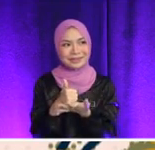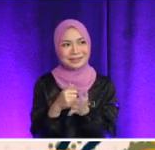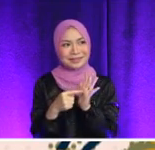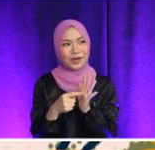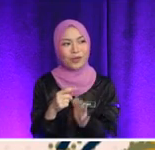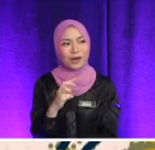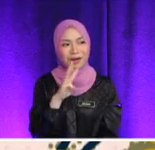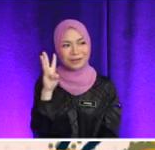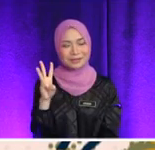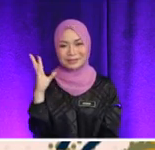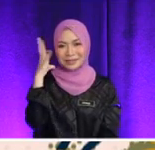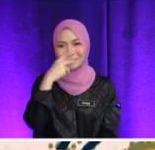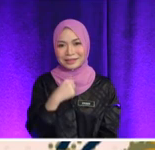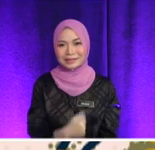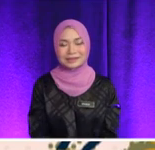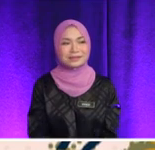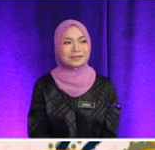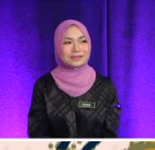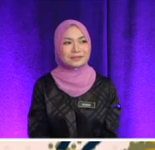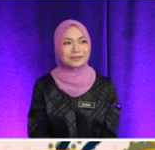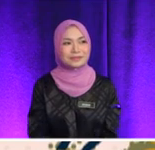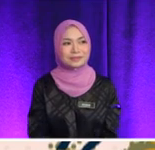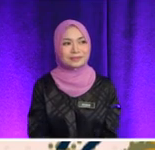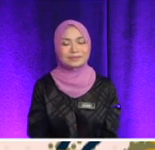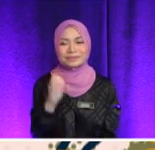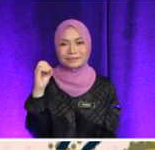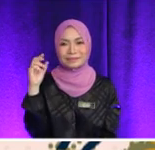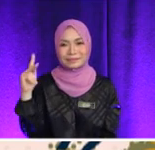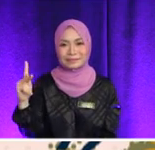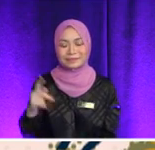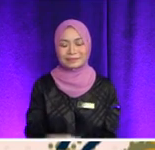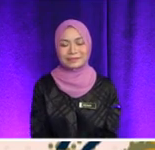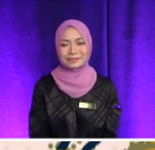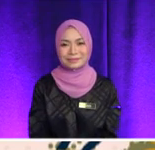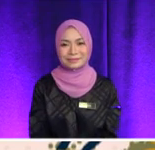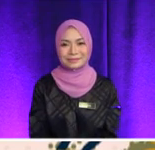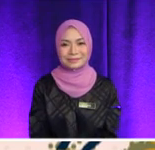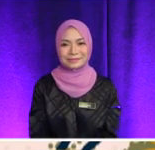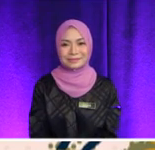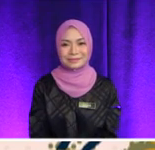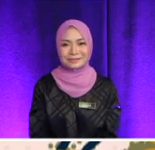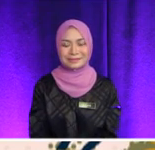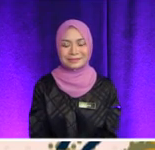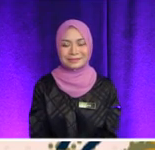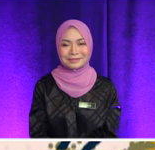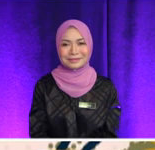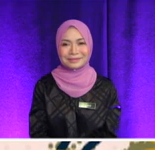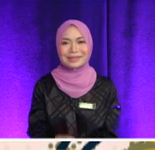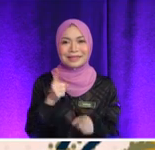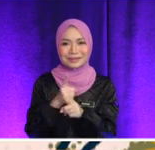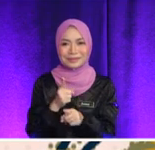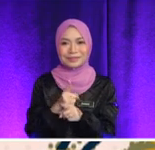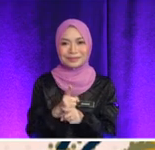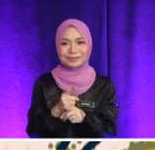wah oke mantap oke betul tema